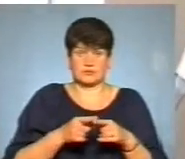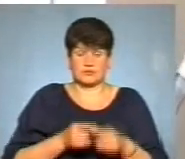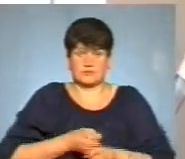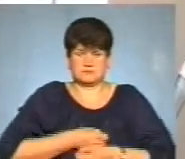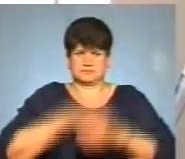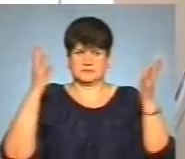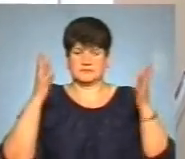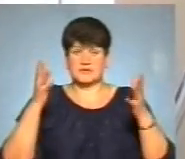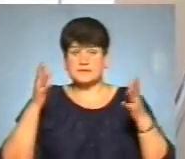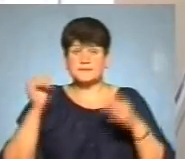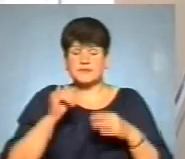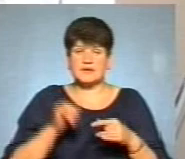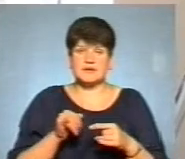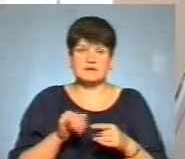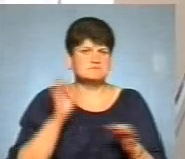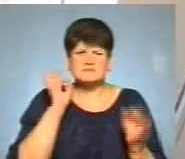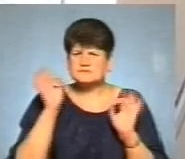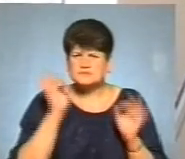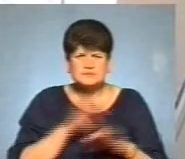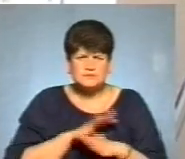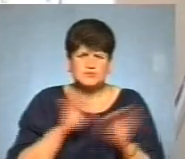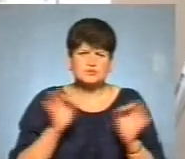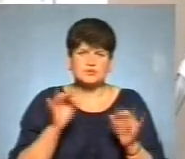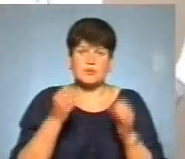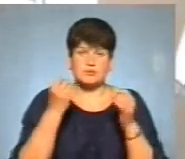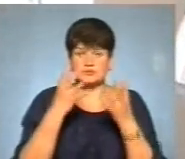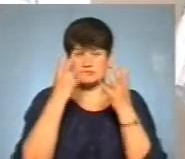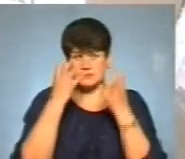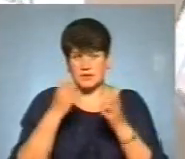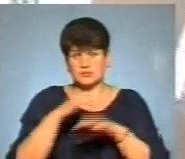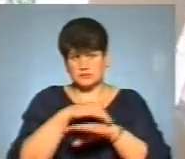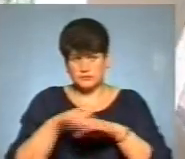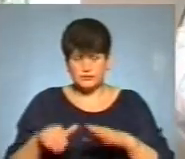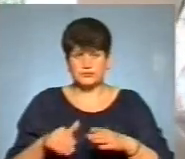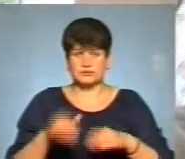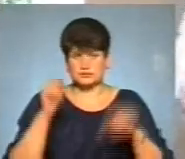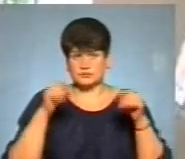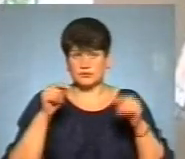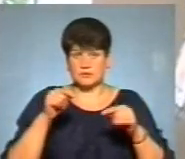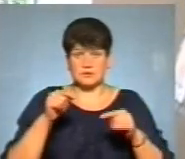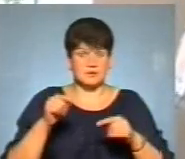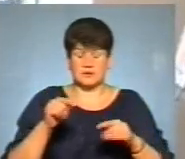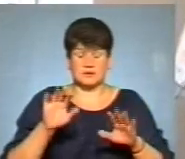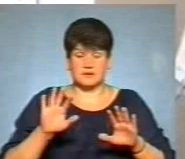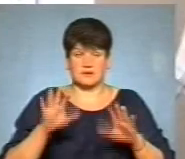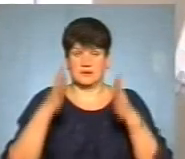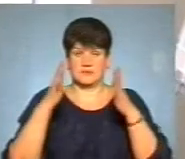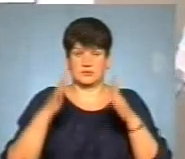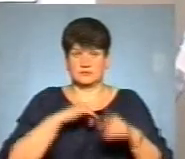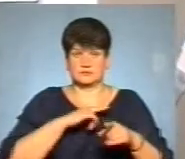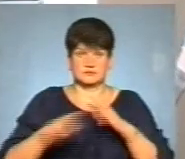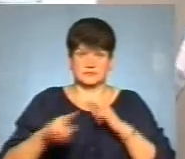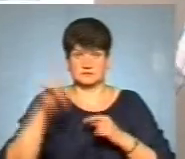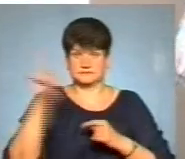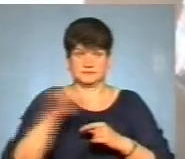бризк. І до того не гриміло, не блискало, просто потемніло на вулиці і раптовий удар як вистріл. Ну, таке було враження,